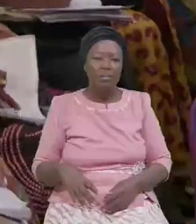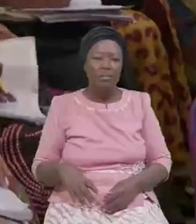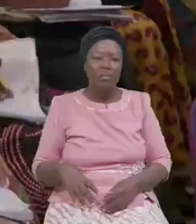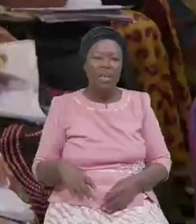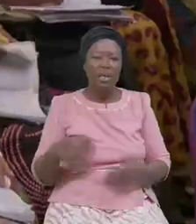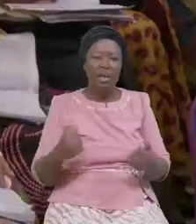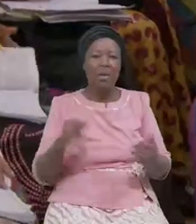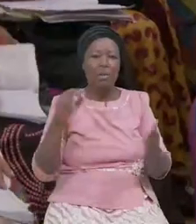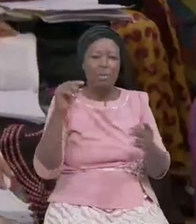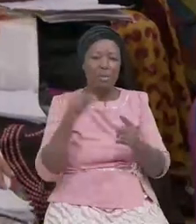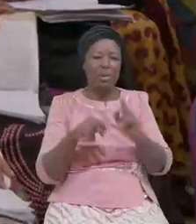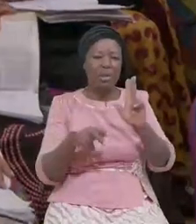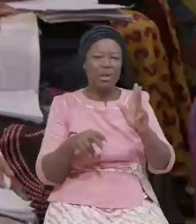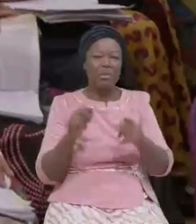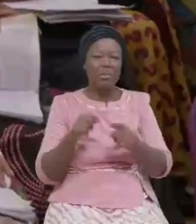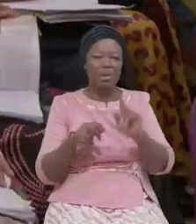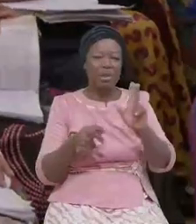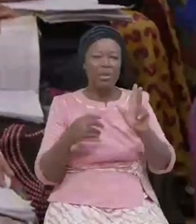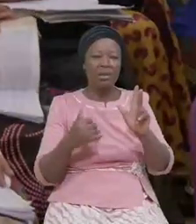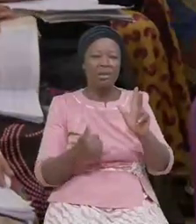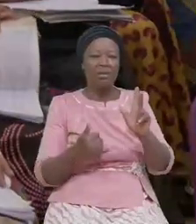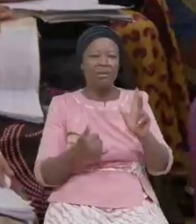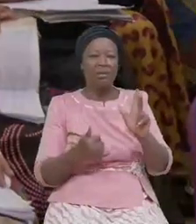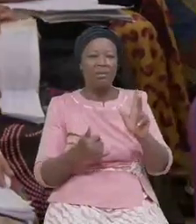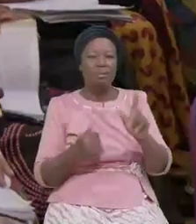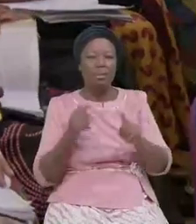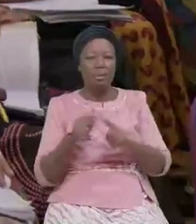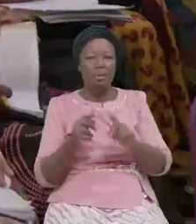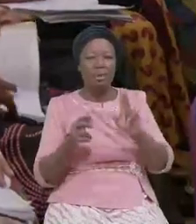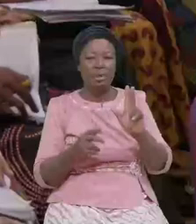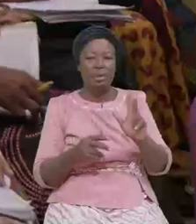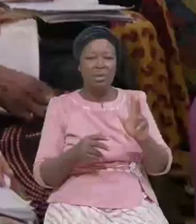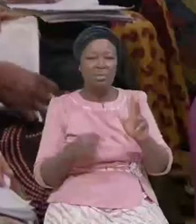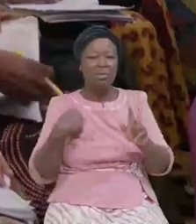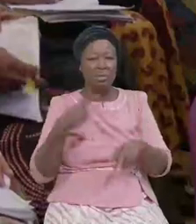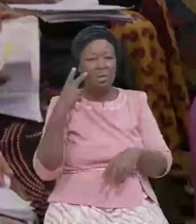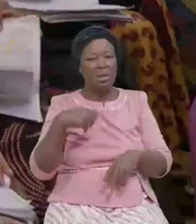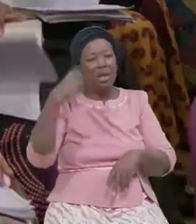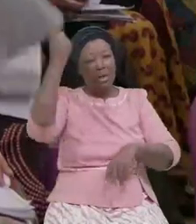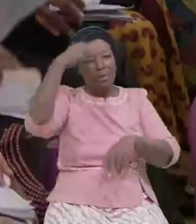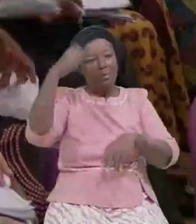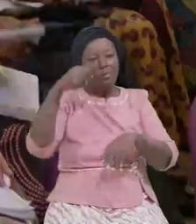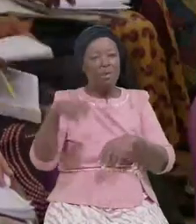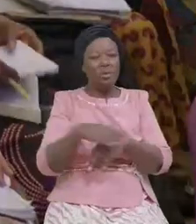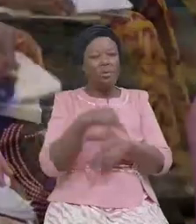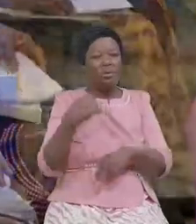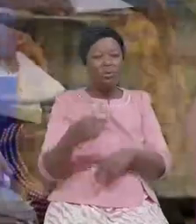3, le grand point 3. Nous parlerons de la sagesse d'attendre sa